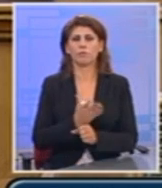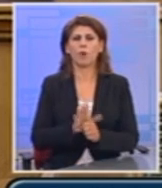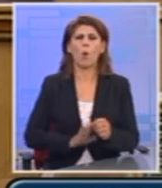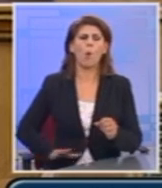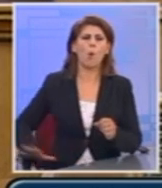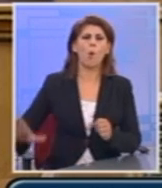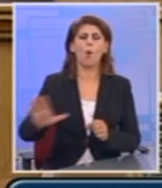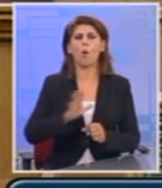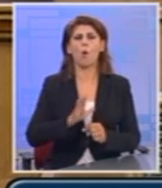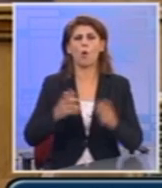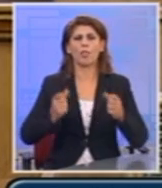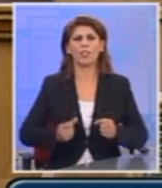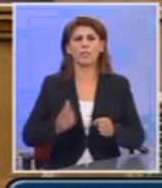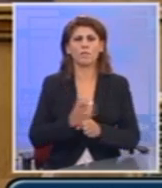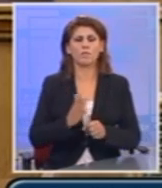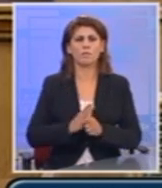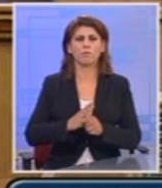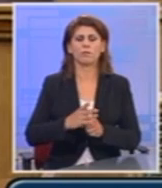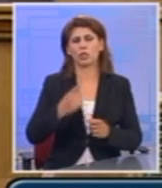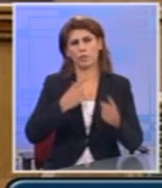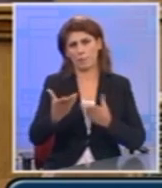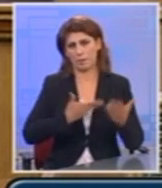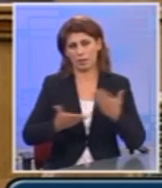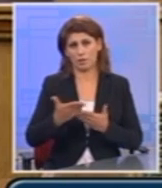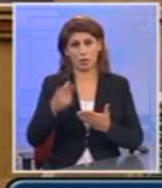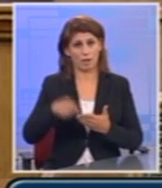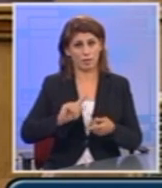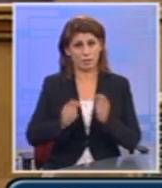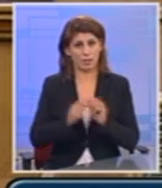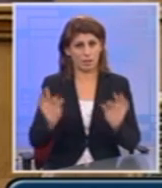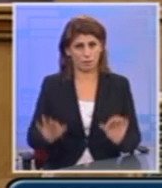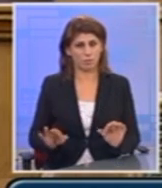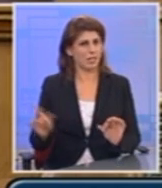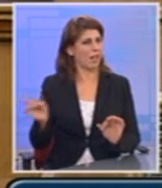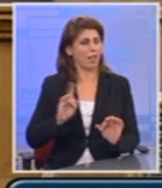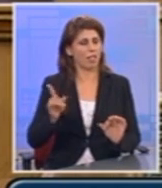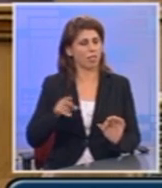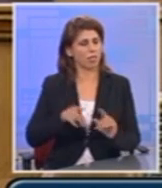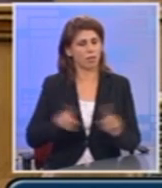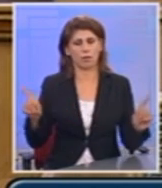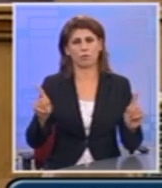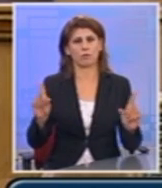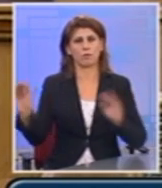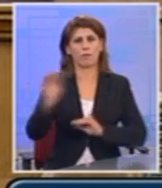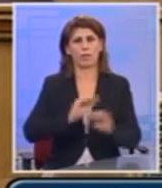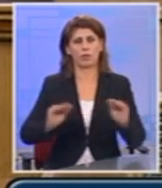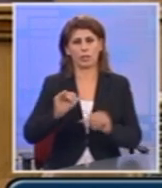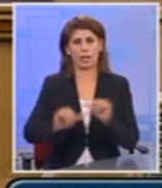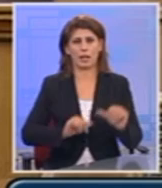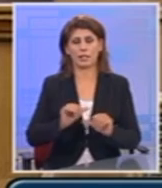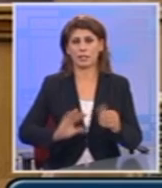διάλυση όλων των θεσμών συλλογικών διαπραγματεύσεων αυτές οι μεταρρυθμίσεις δεν έχουν να κάνουν με διαρθρωτικές αλλαγές για τη